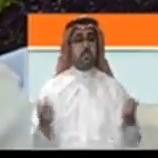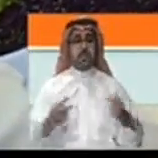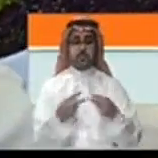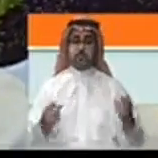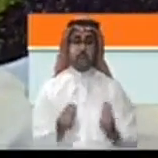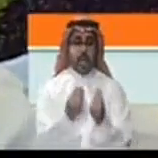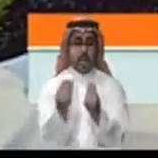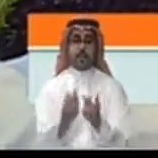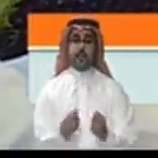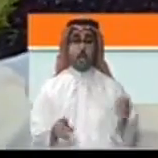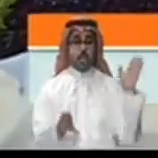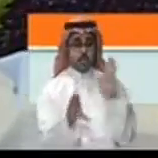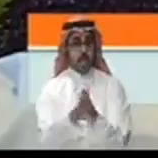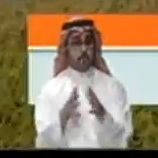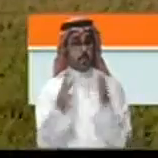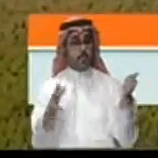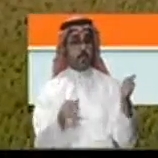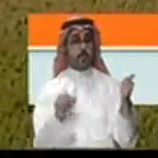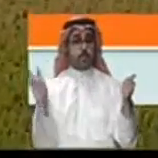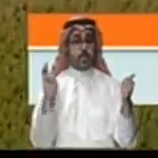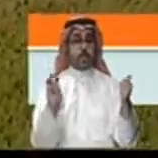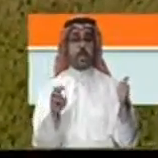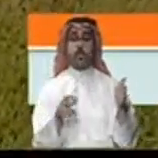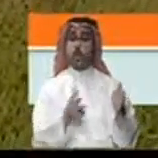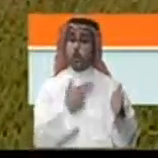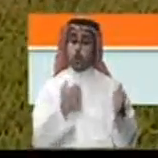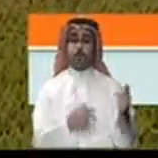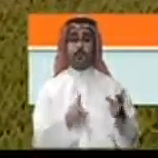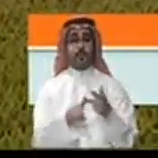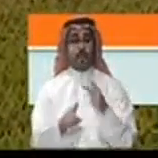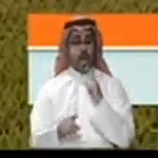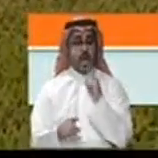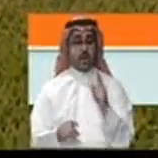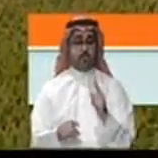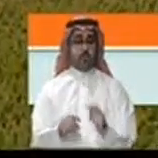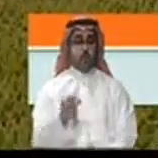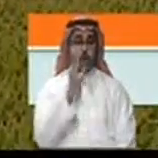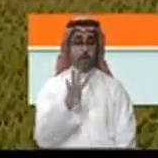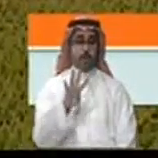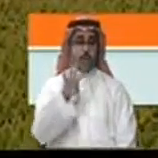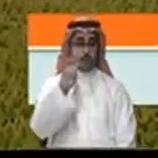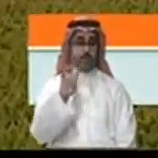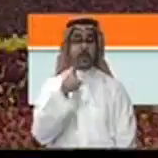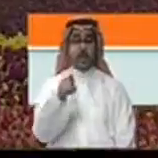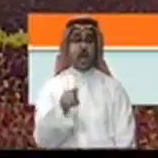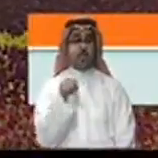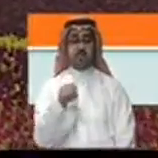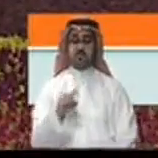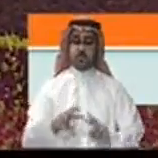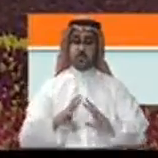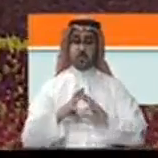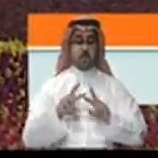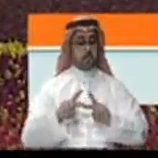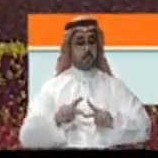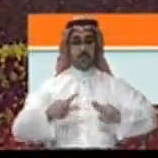والرعايات من الجهات الحكومية والخاصة. مهرجان الورد والفاكهة لعام 1440 بهذه النسخة تحديدا ما شاء الله تبارك الله